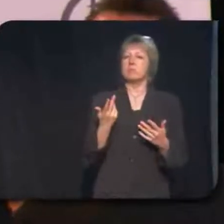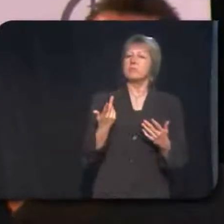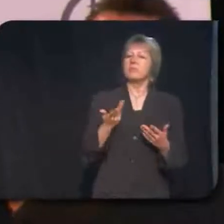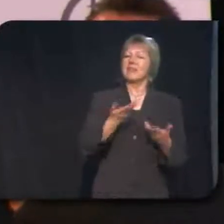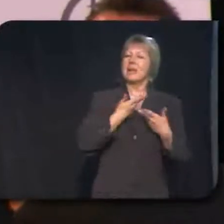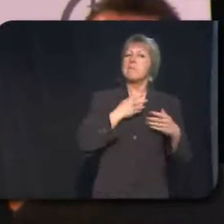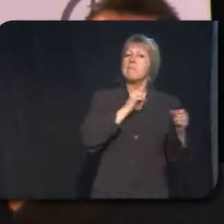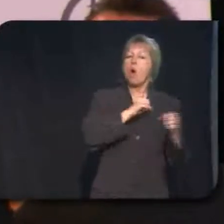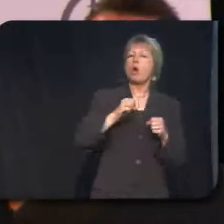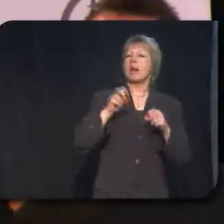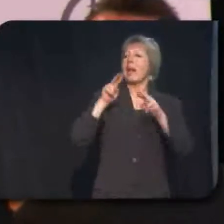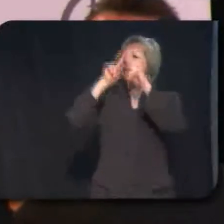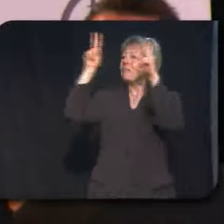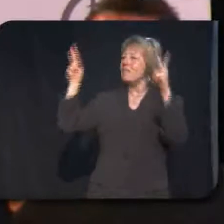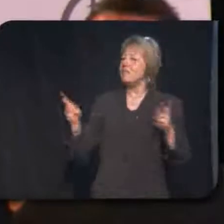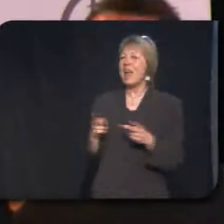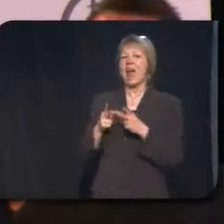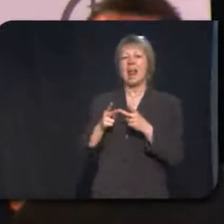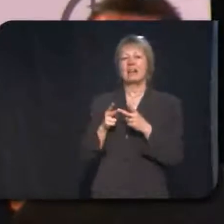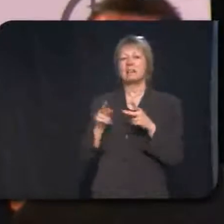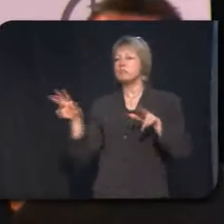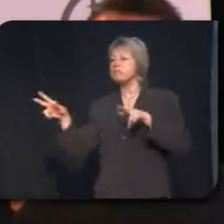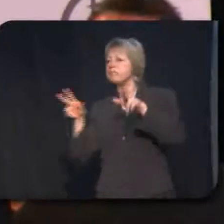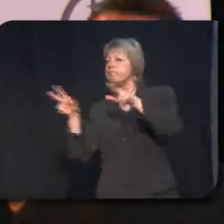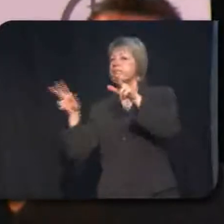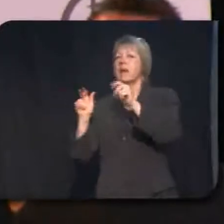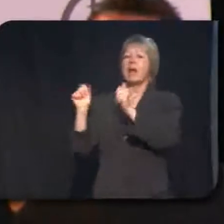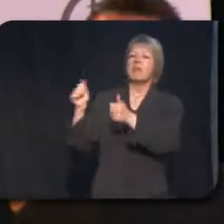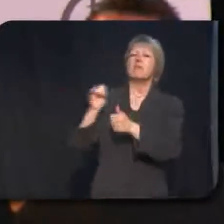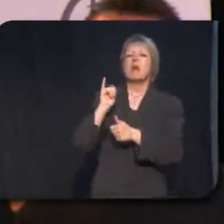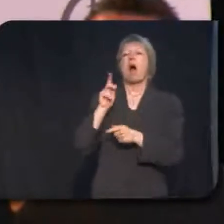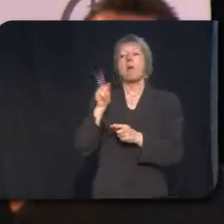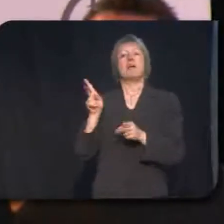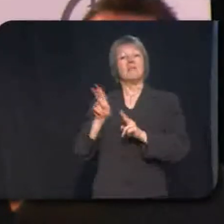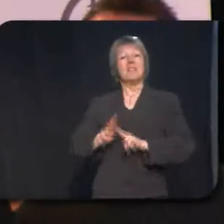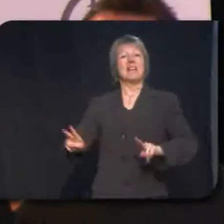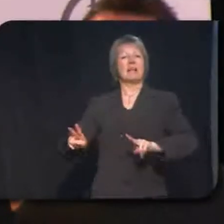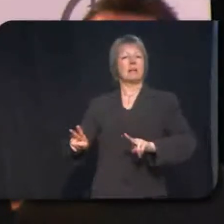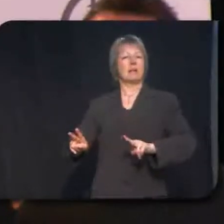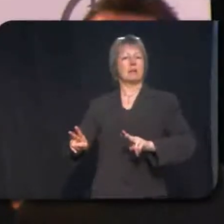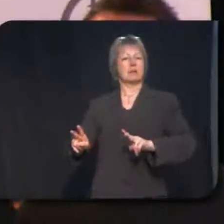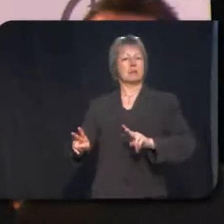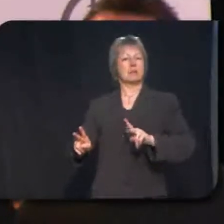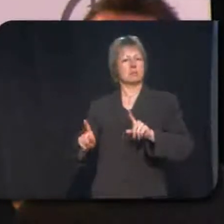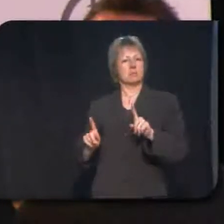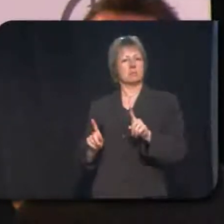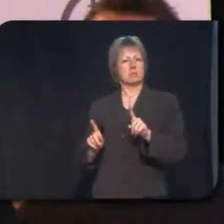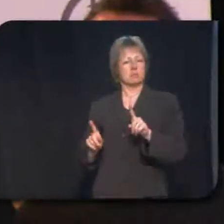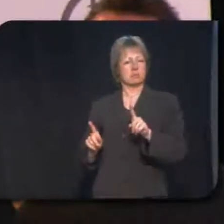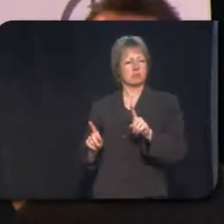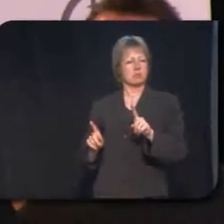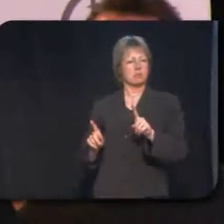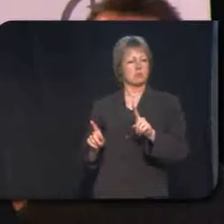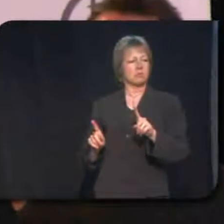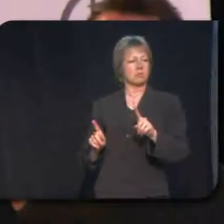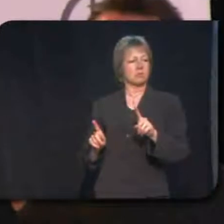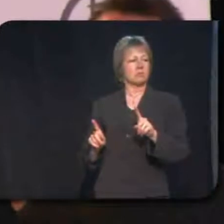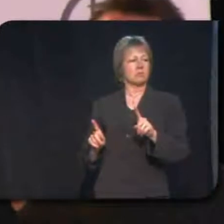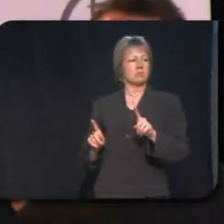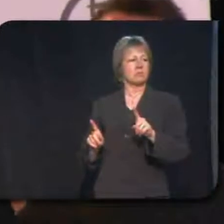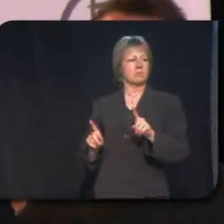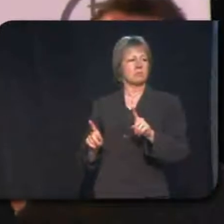aber halt friedlich mit friedlichen Mitteln der auch der Digitalisierung Vorschub leistet wir wollen nicht